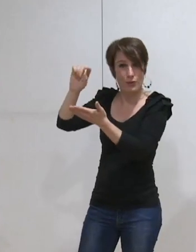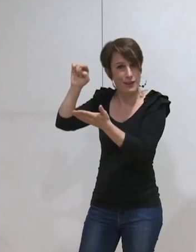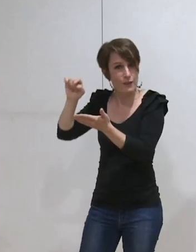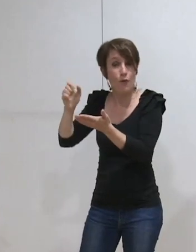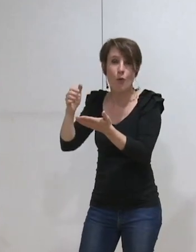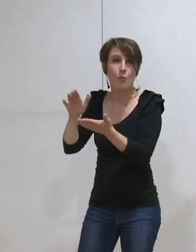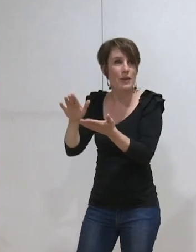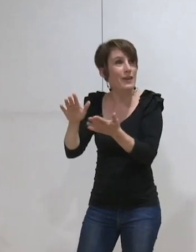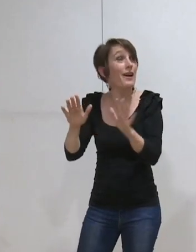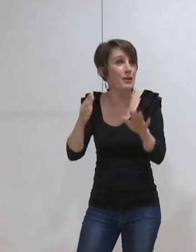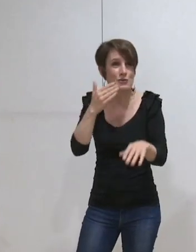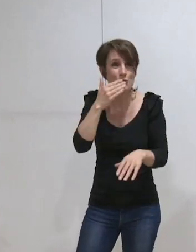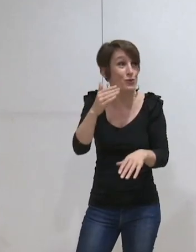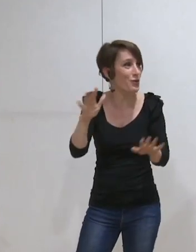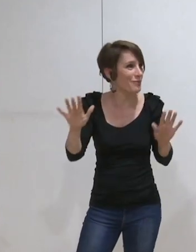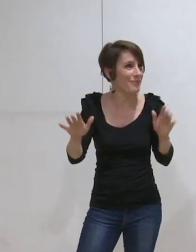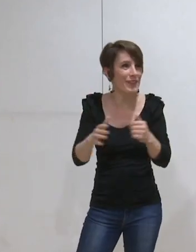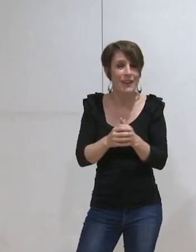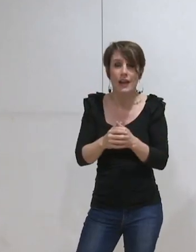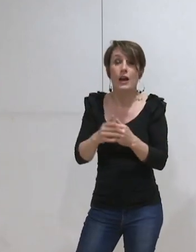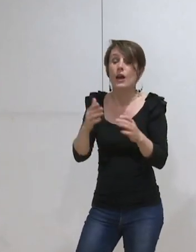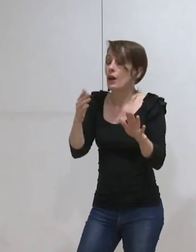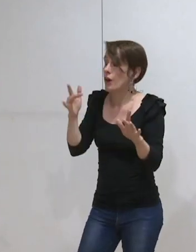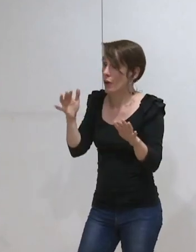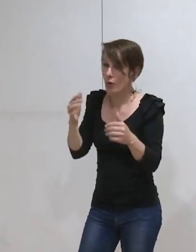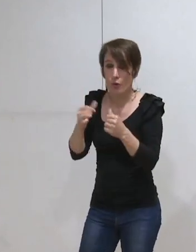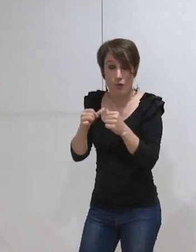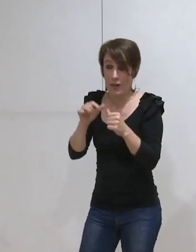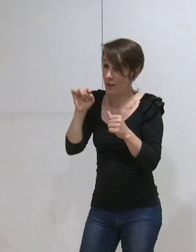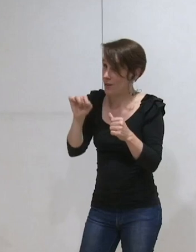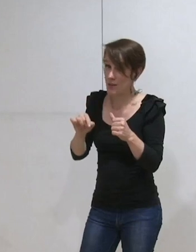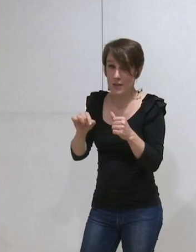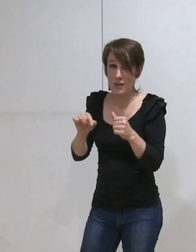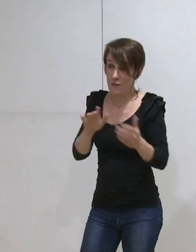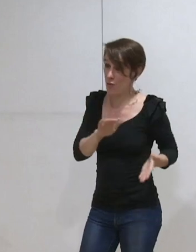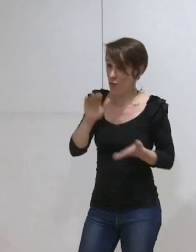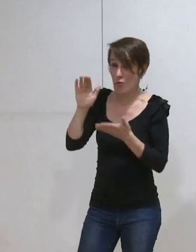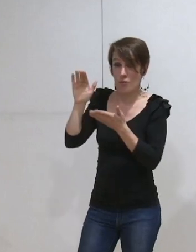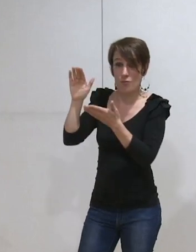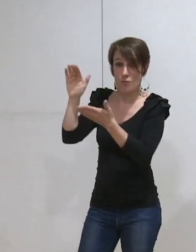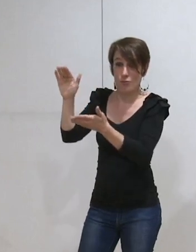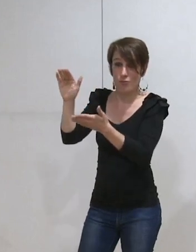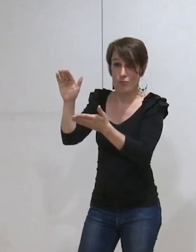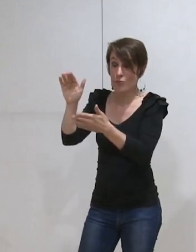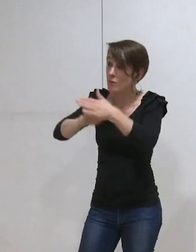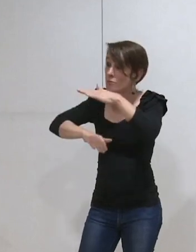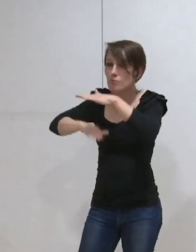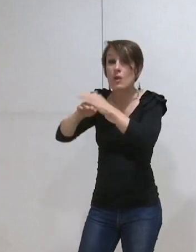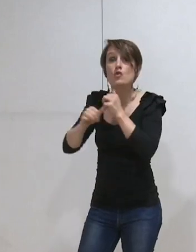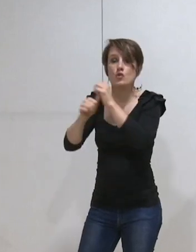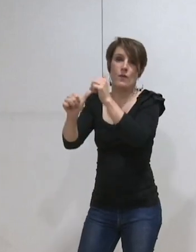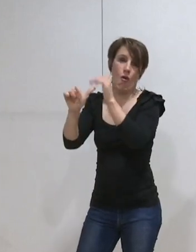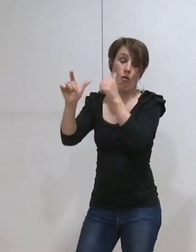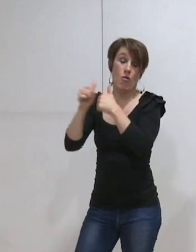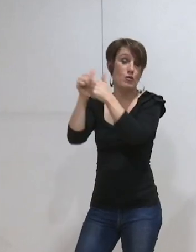strict bonsoir du strict nécessaire de ce que la loi impose et de ce que nous avons convenu à la métropole comme